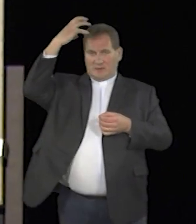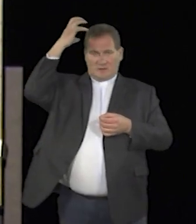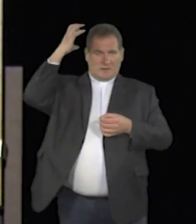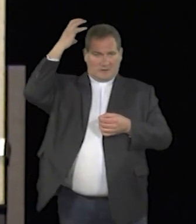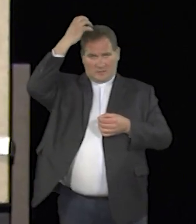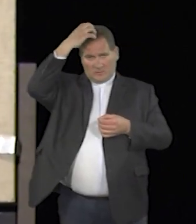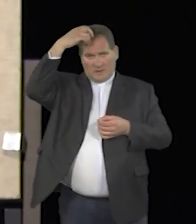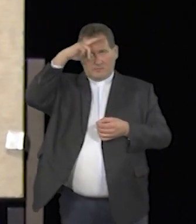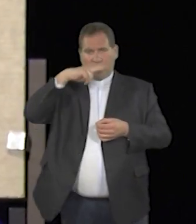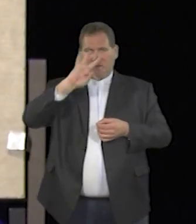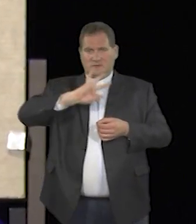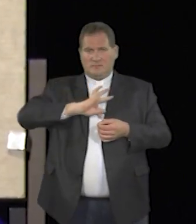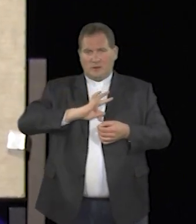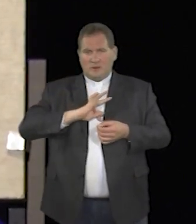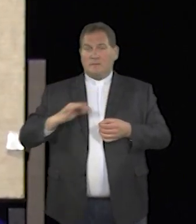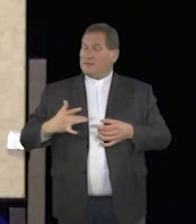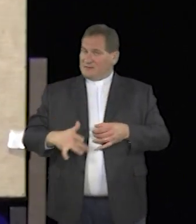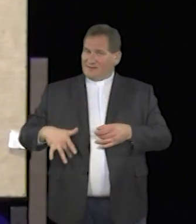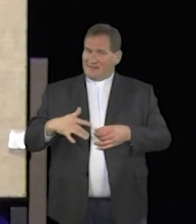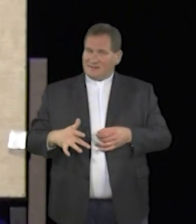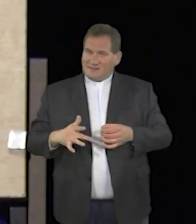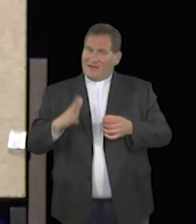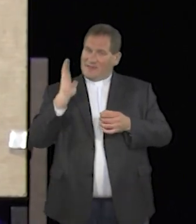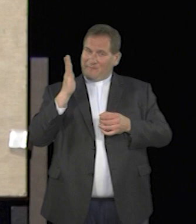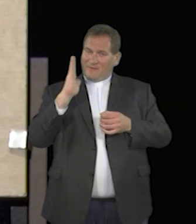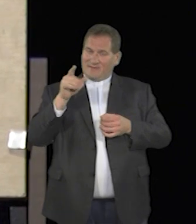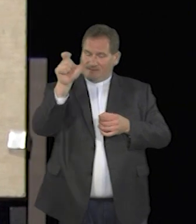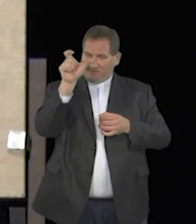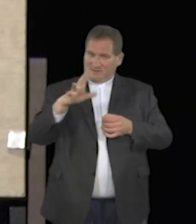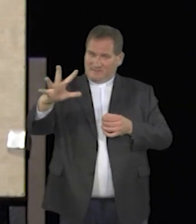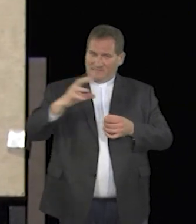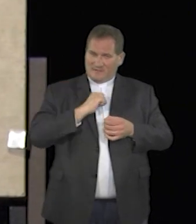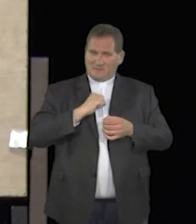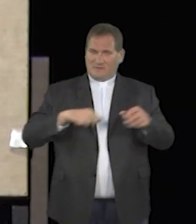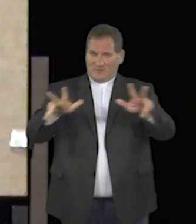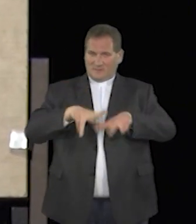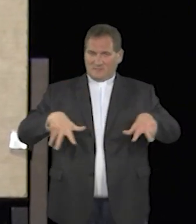księcia. Dopilnuję tedy, że to ciebie weźmie za zięcia.